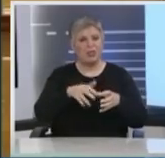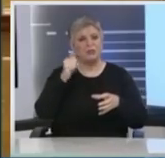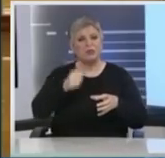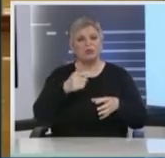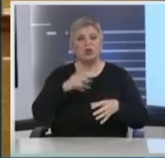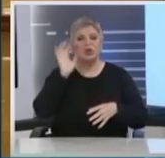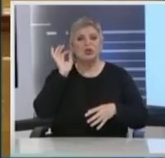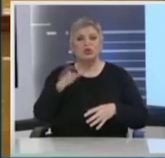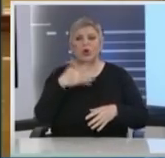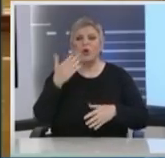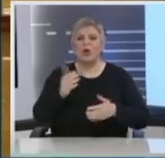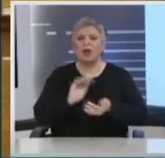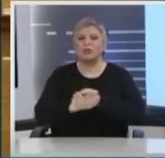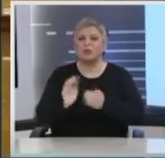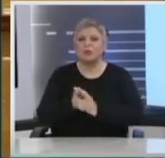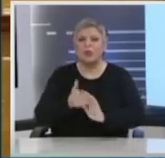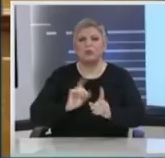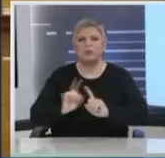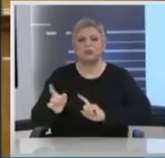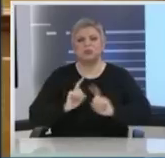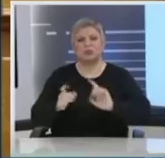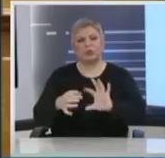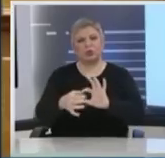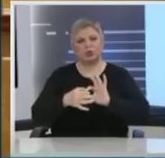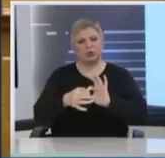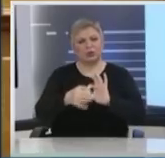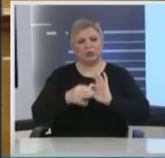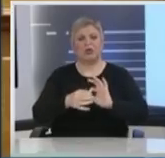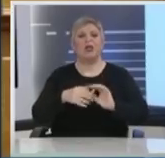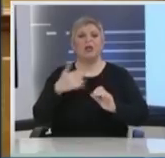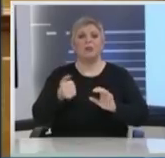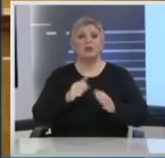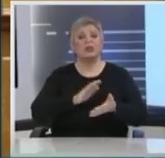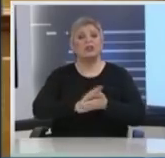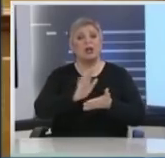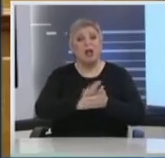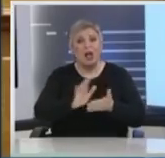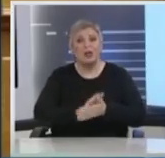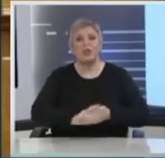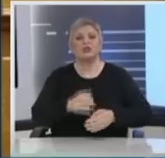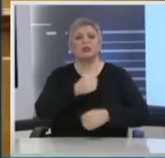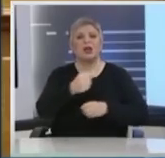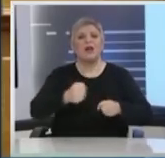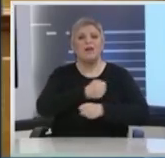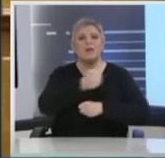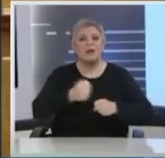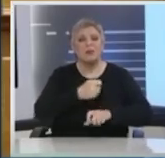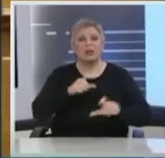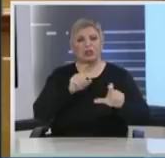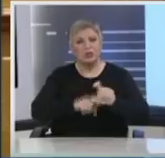συμφέροντα και γίνονται πολιτικοί βραχίονες εγκληματικών οργανώσεων, εκδοτών, φαρμακευτικών εταιριών, πολυεθνικών και